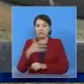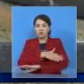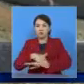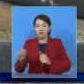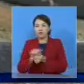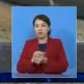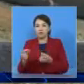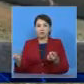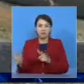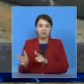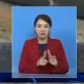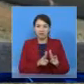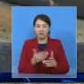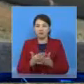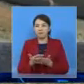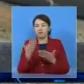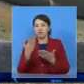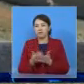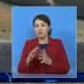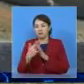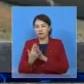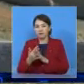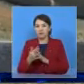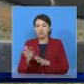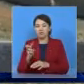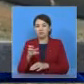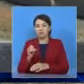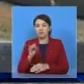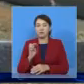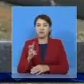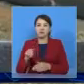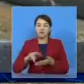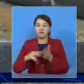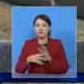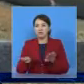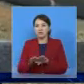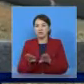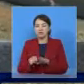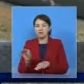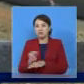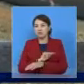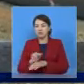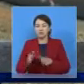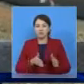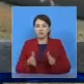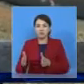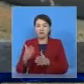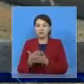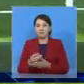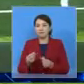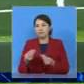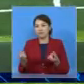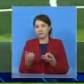документы необходимые подготовили. Помимо этого, в населенных пунктах Янбекту, Жарыткель планируется также провести средний ремонт дорог. Запрашиваются